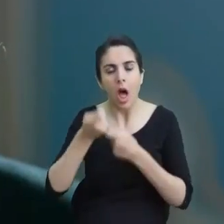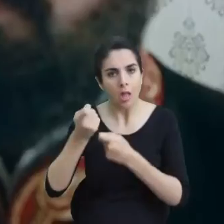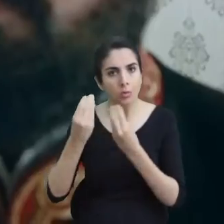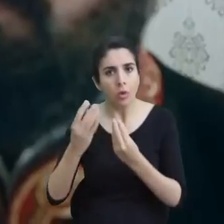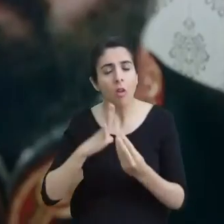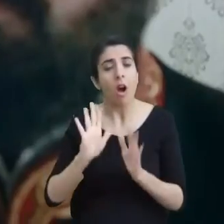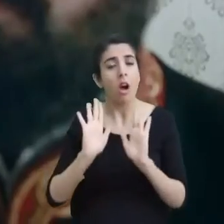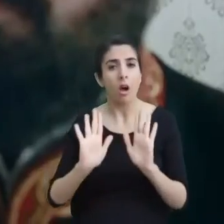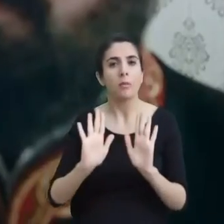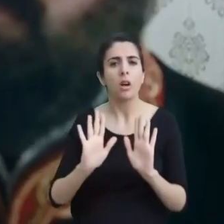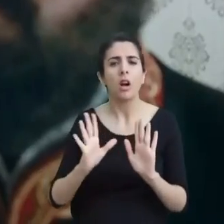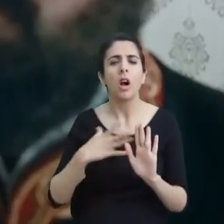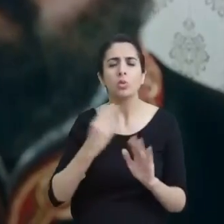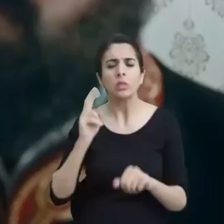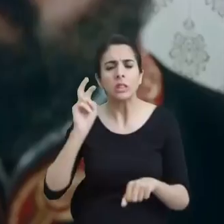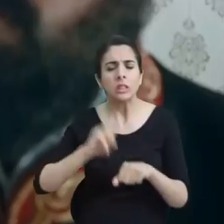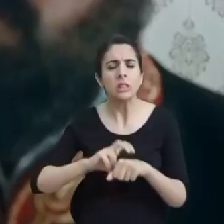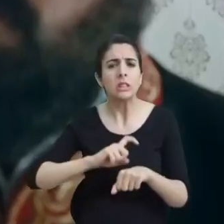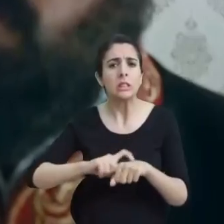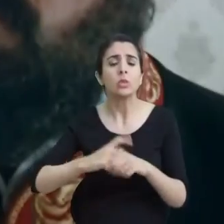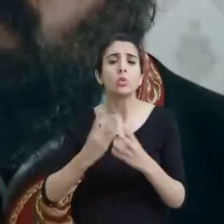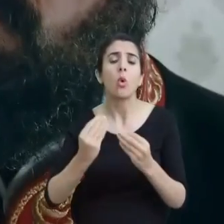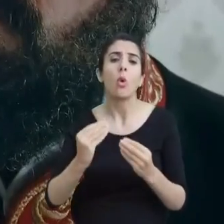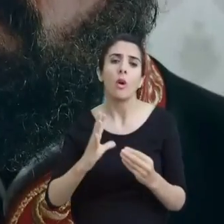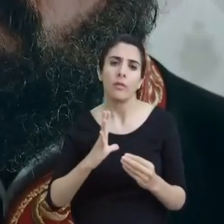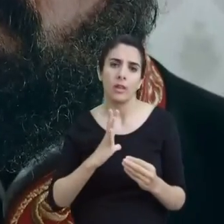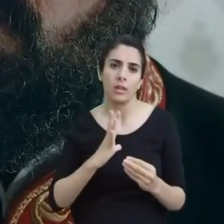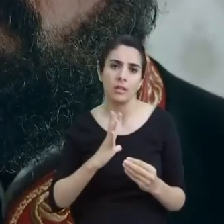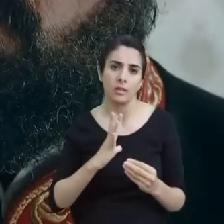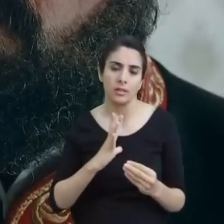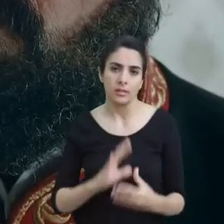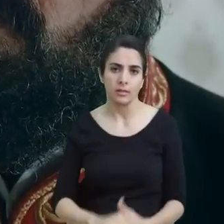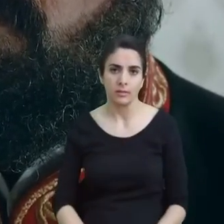sultanım. Lakin çok hırslıdır.